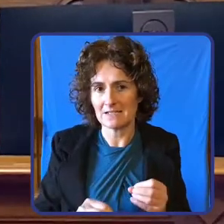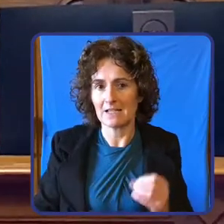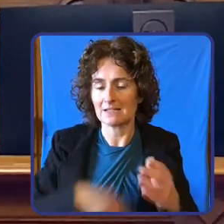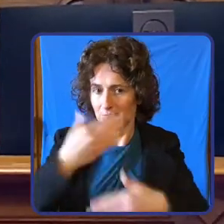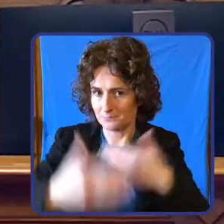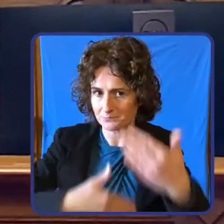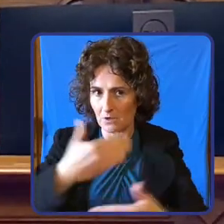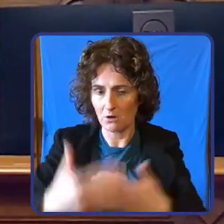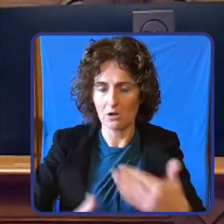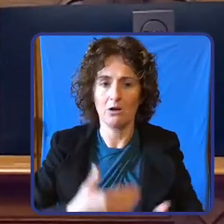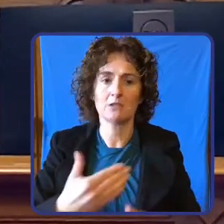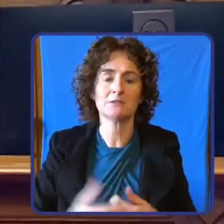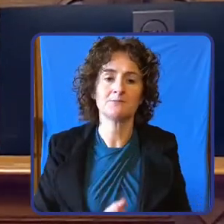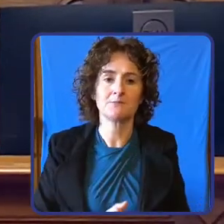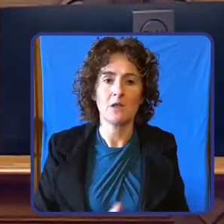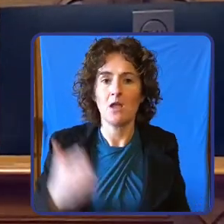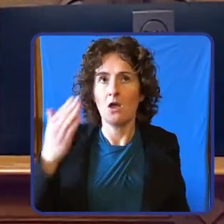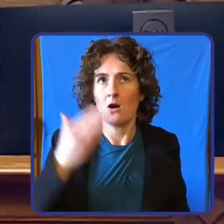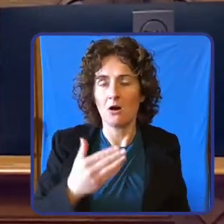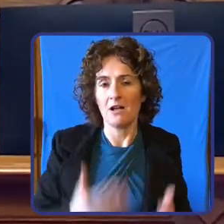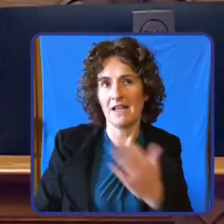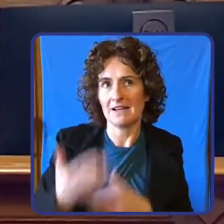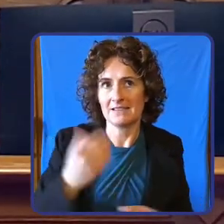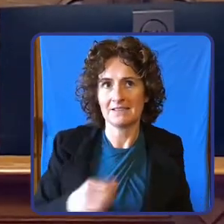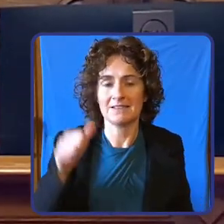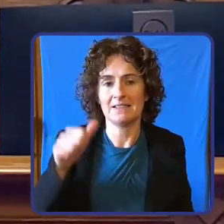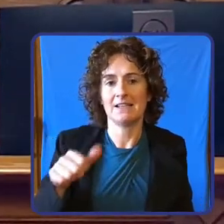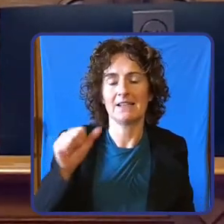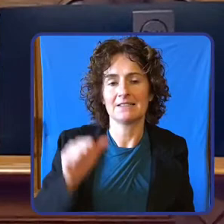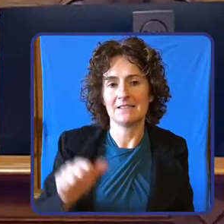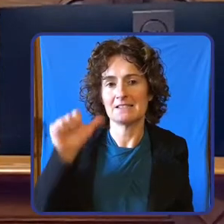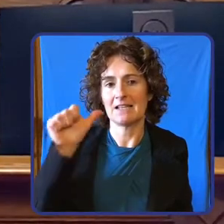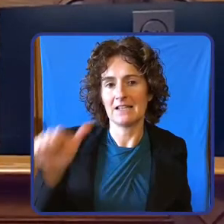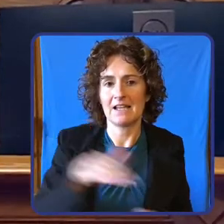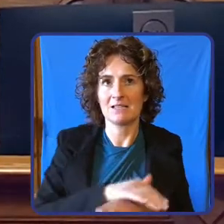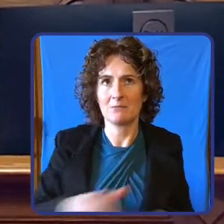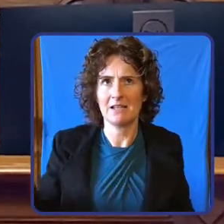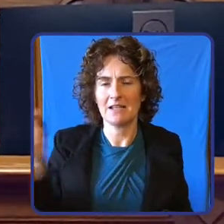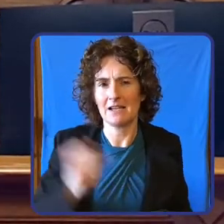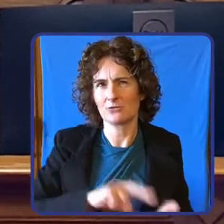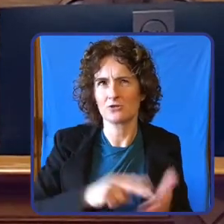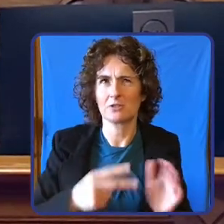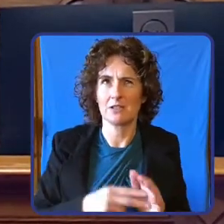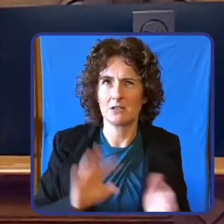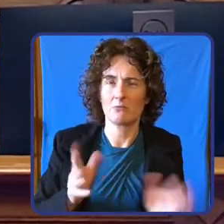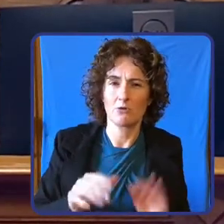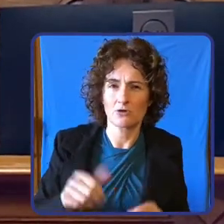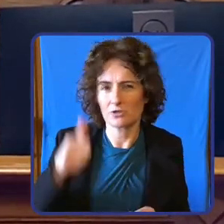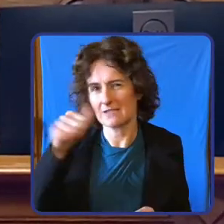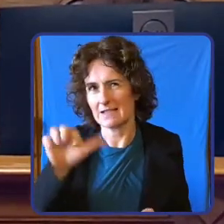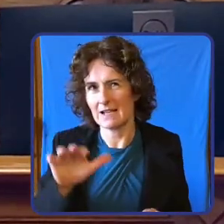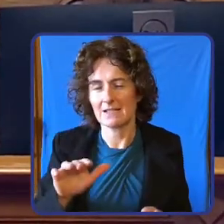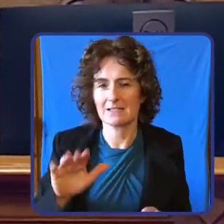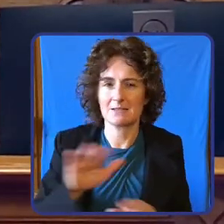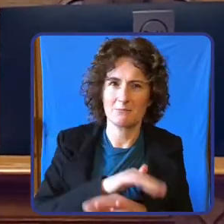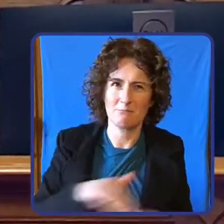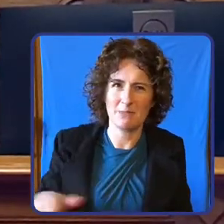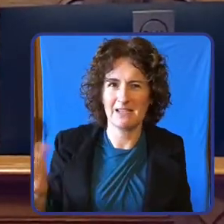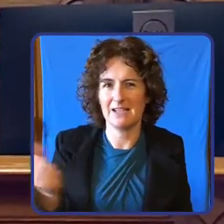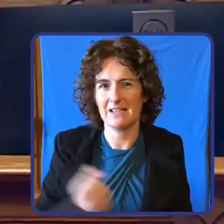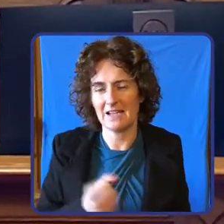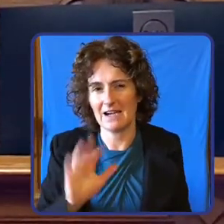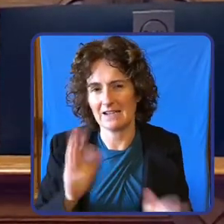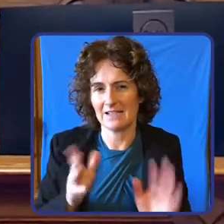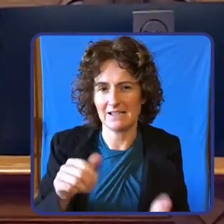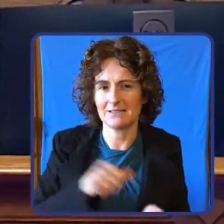folynak. Abban a pillanatban, hogyha eredetileg 11 milliárdos a tervezet, gyanítom, hogy azóta ez a 100 milliárdot üti, körülbelül az a költség, ami